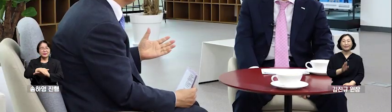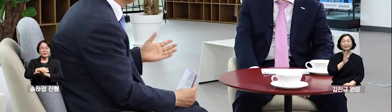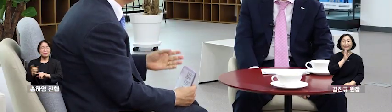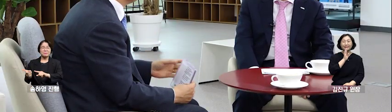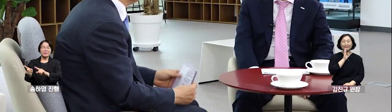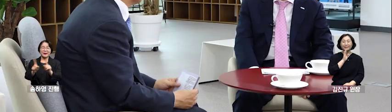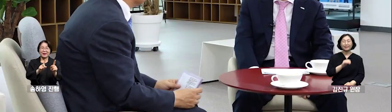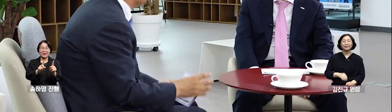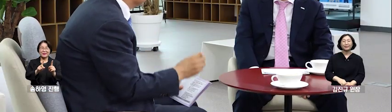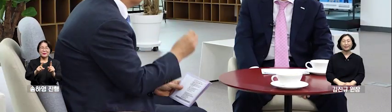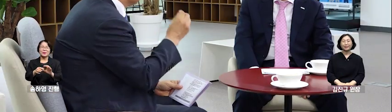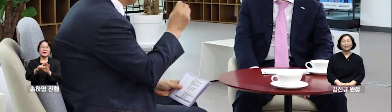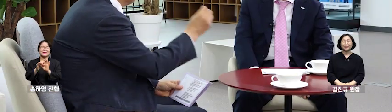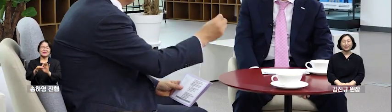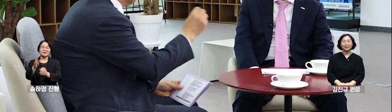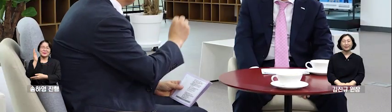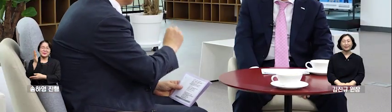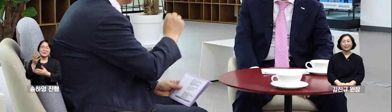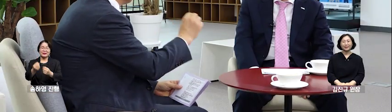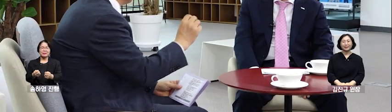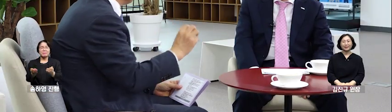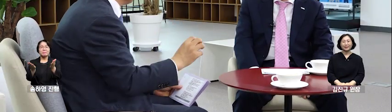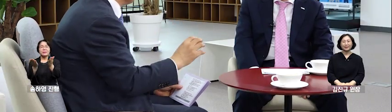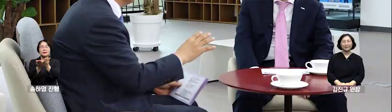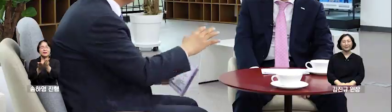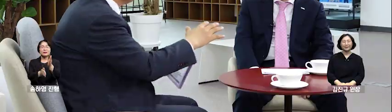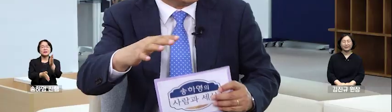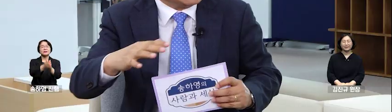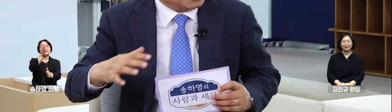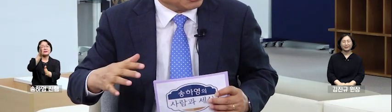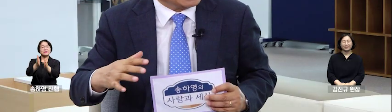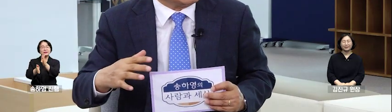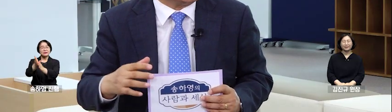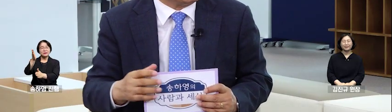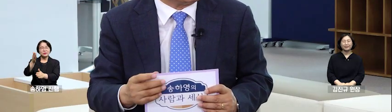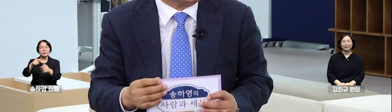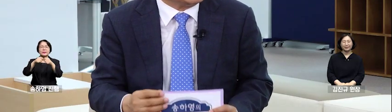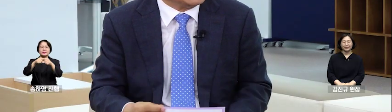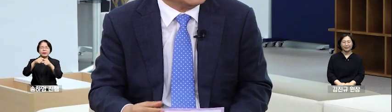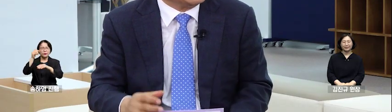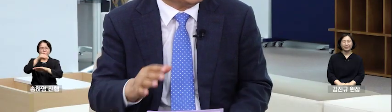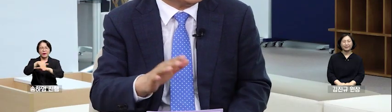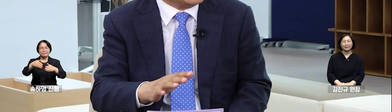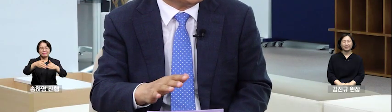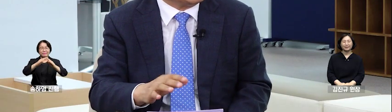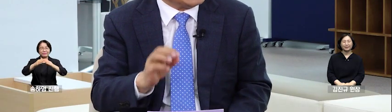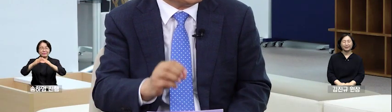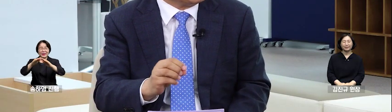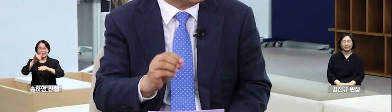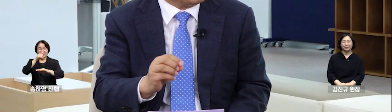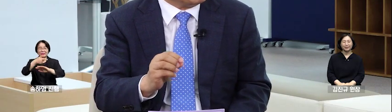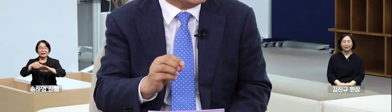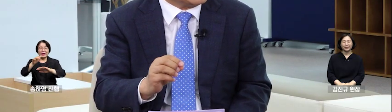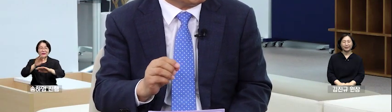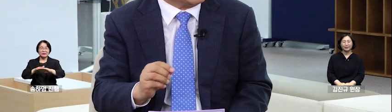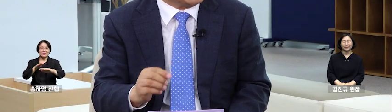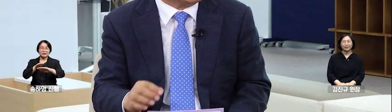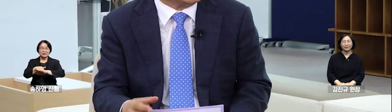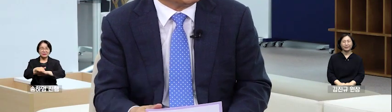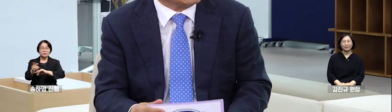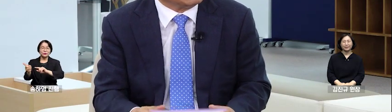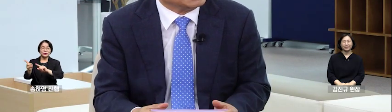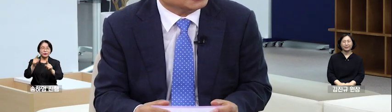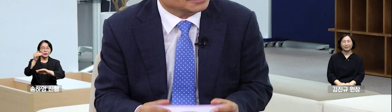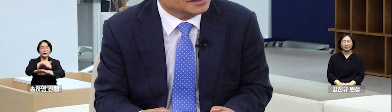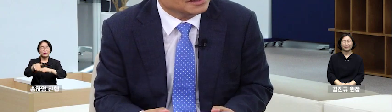해인이가 임원은 이런 근데 그걸 맞춰서 이제 각 지자체 수도 다시 세부 계획들을 세우고 그런데 여기 대전 대전역 뉴딜 기본